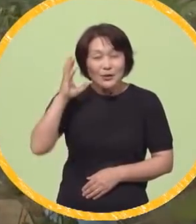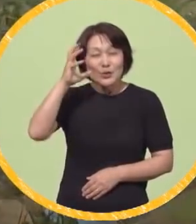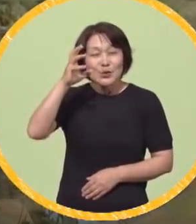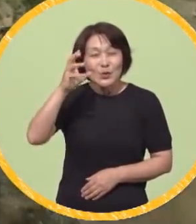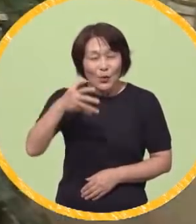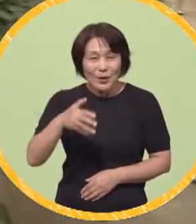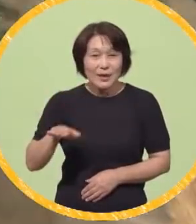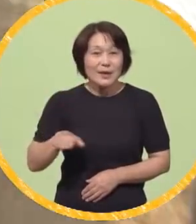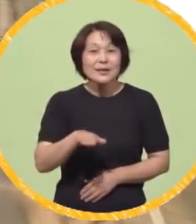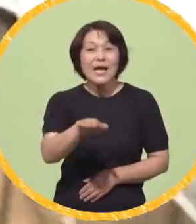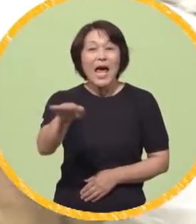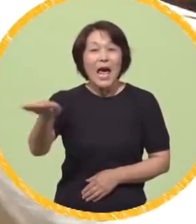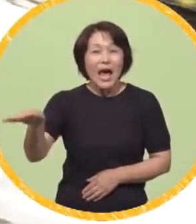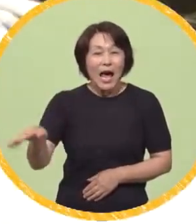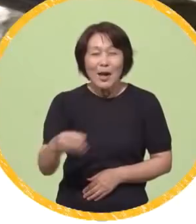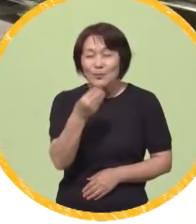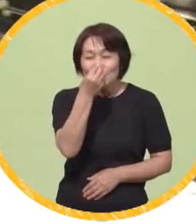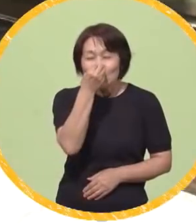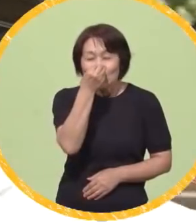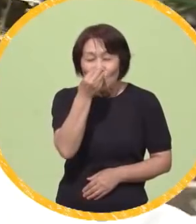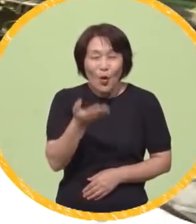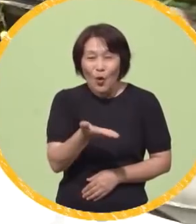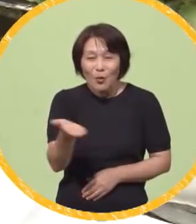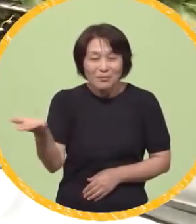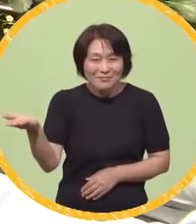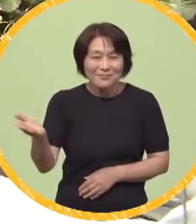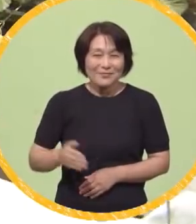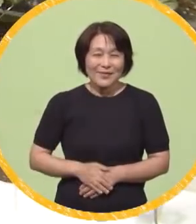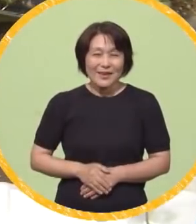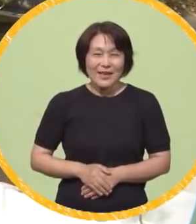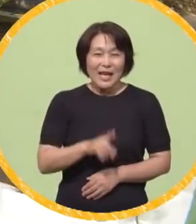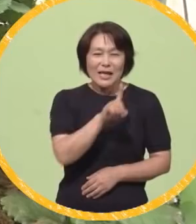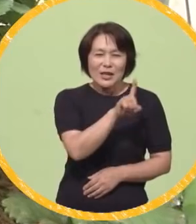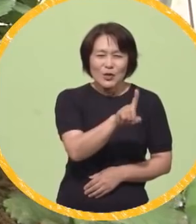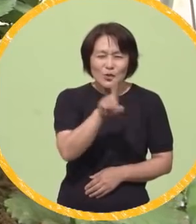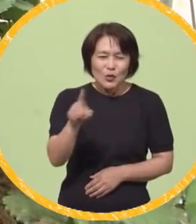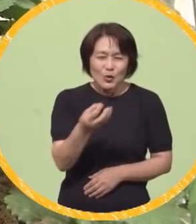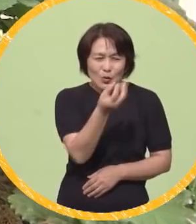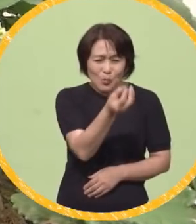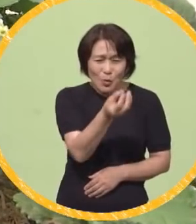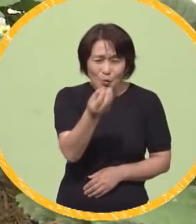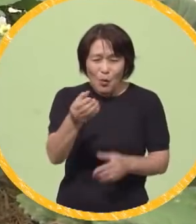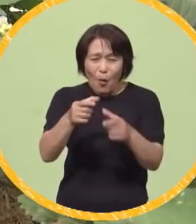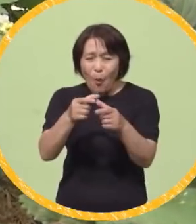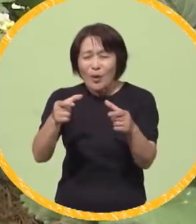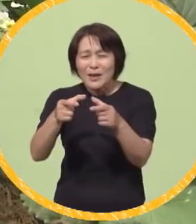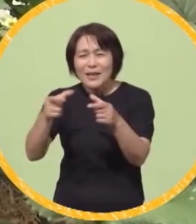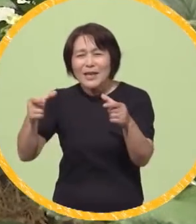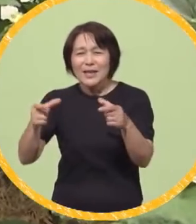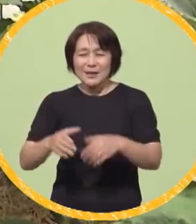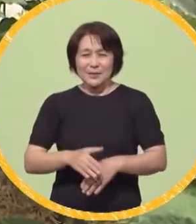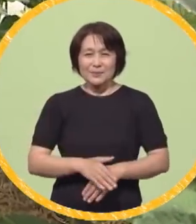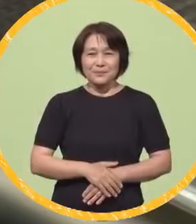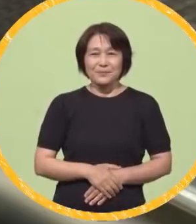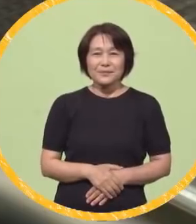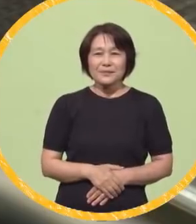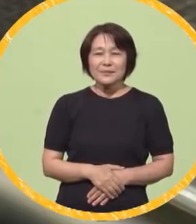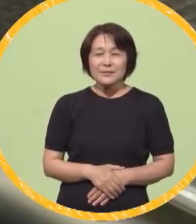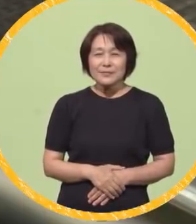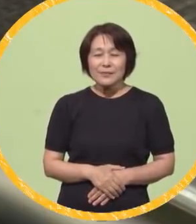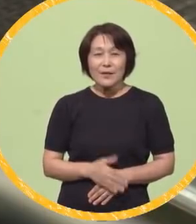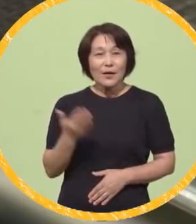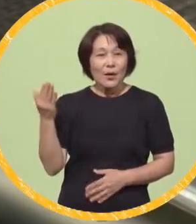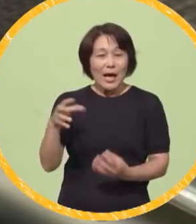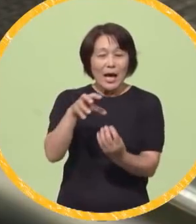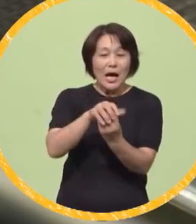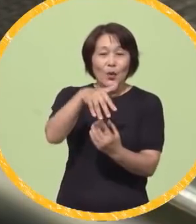い、これいちごですか？ そうです。 一粒一粒が立派に育ってますね。 はい、そうですね。これは箱